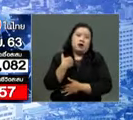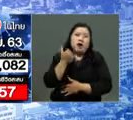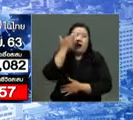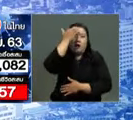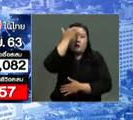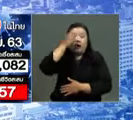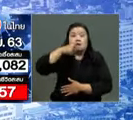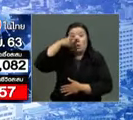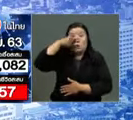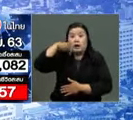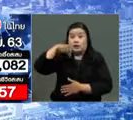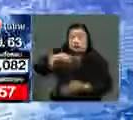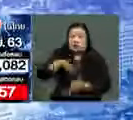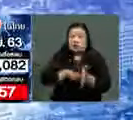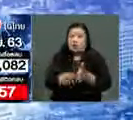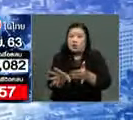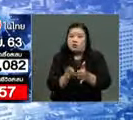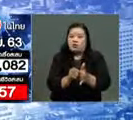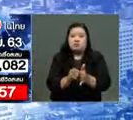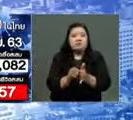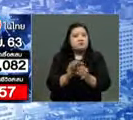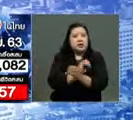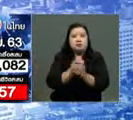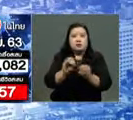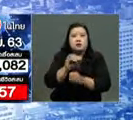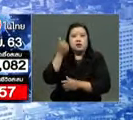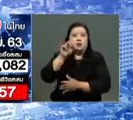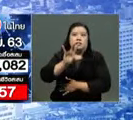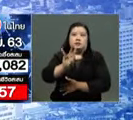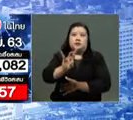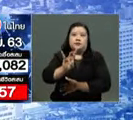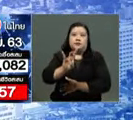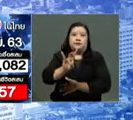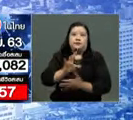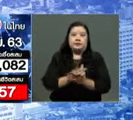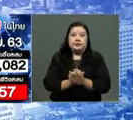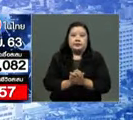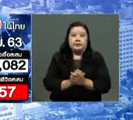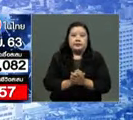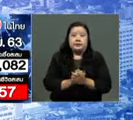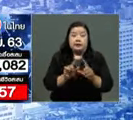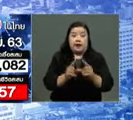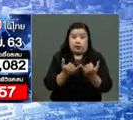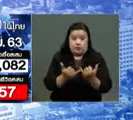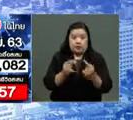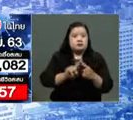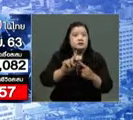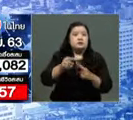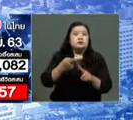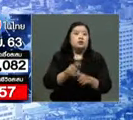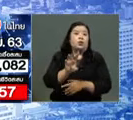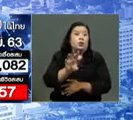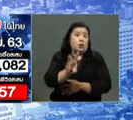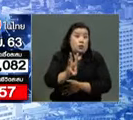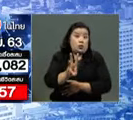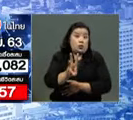นี่แหละครับผมบอกว่าเป็นช่วงหัวเลี้ยวหัวต่อเพราะว่ากันธรรมะดีนะครับพูดง่ายก็ติดเชื้อในประเทศเน็ต0คนมา 7วันตั้งแต่ตอนนี้วันนี้นะวันที่ 1